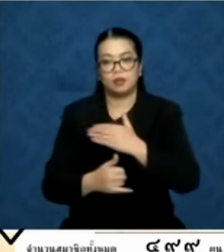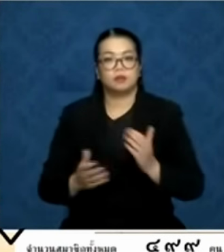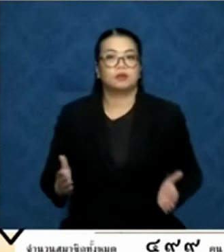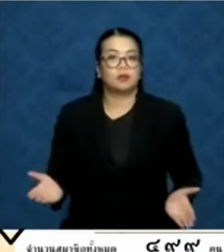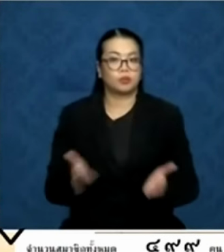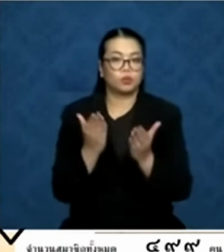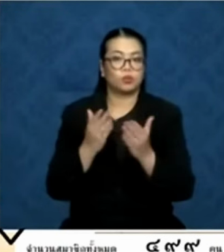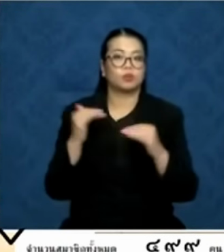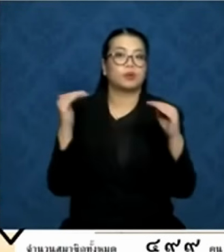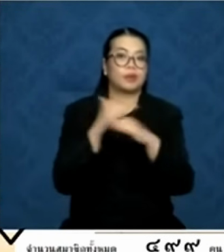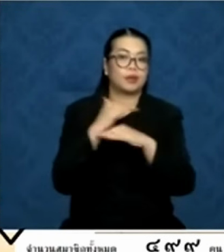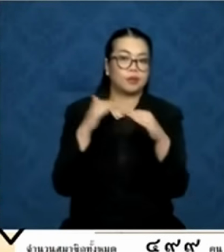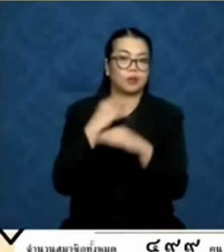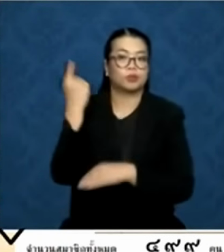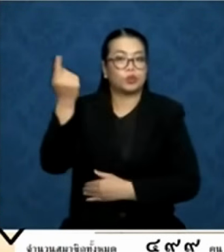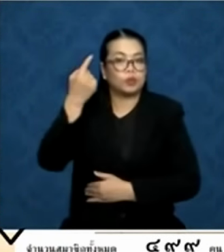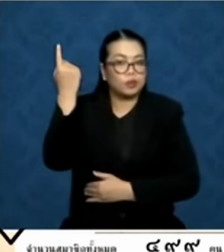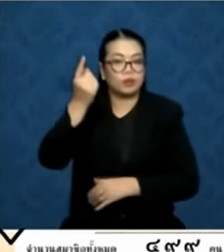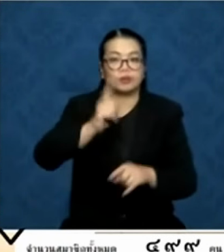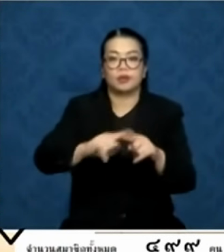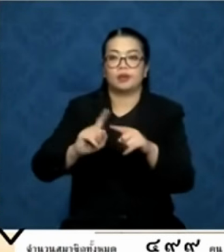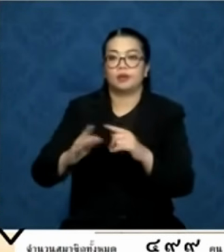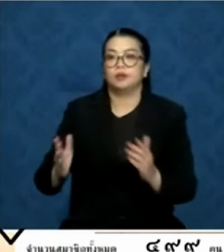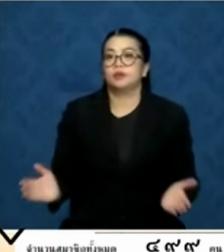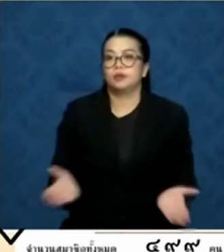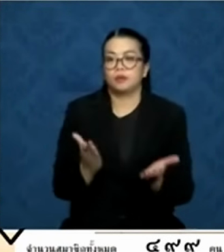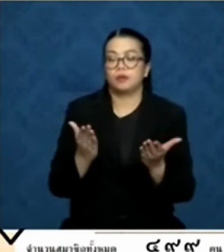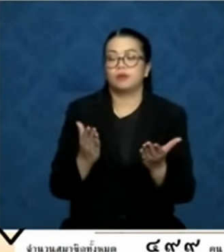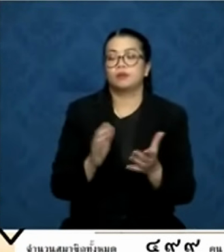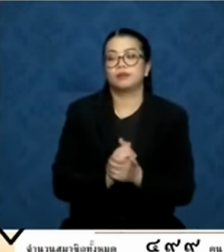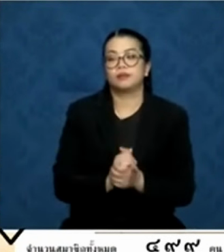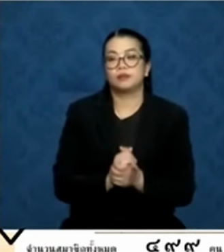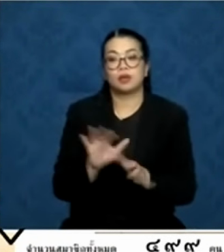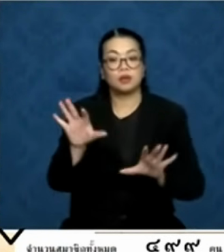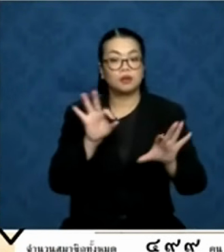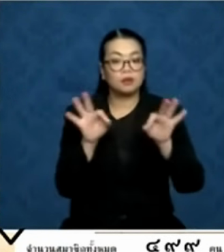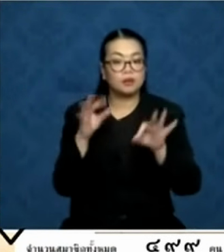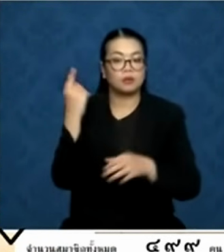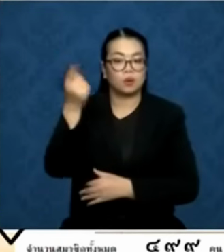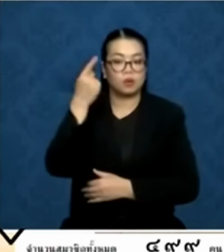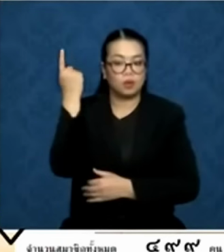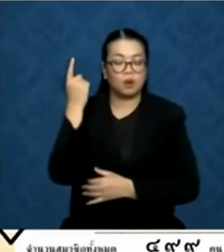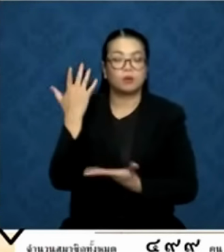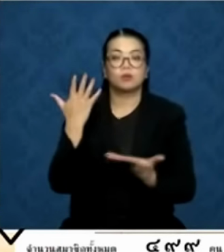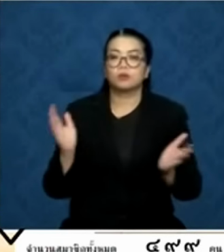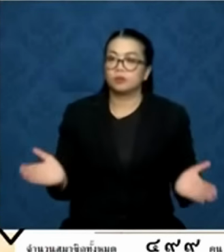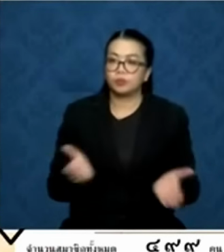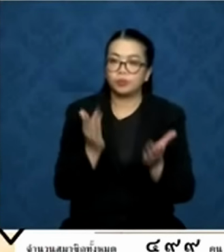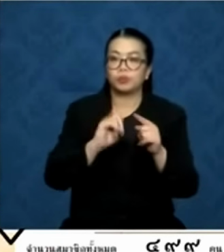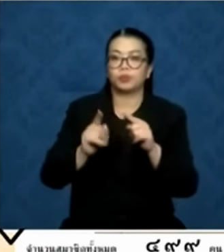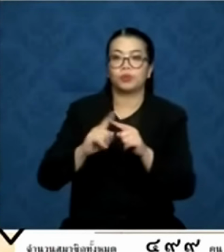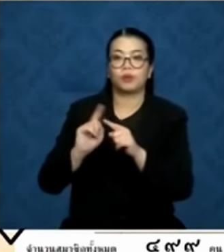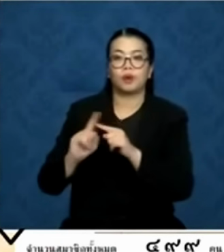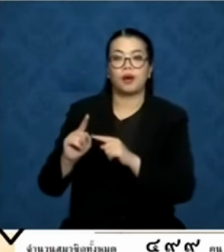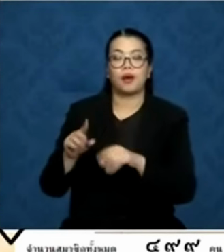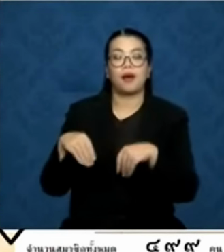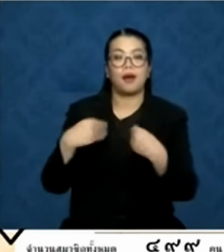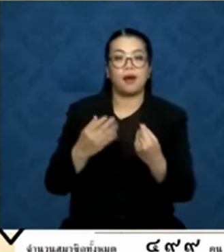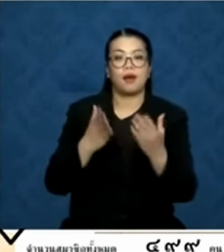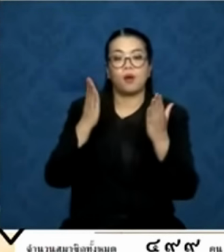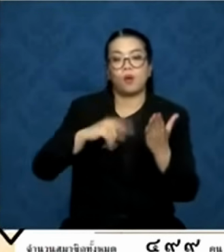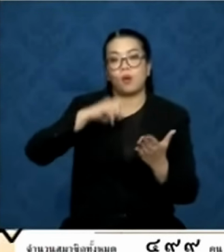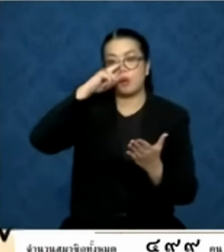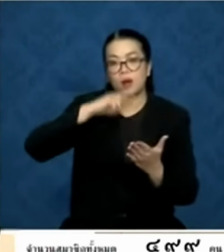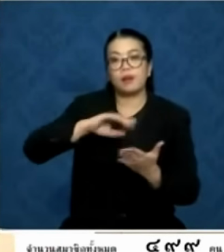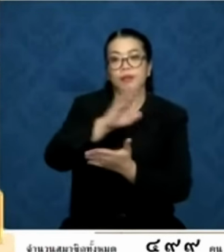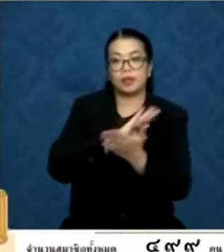สนับสนุนการสร้างความหลากหลายด้านการท่องเที่ยวให้สอดคล้องกับความต้องการเดินทางของนักท่องเที่ยวประเทศไ